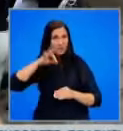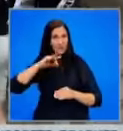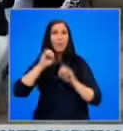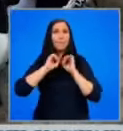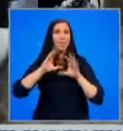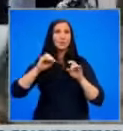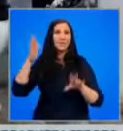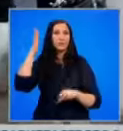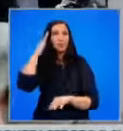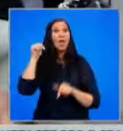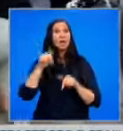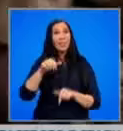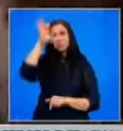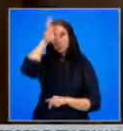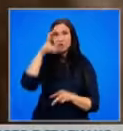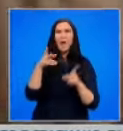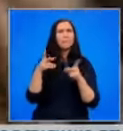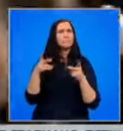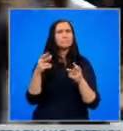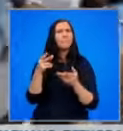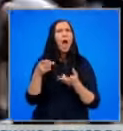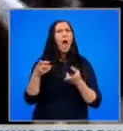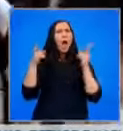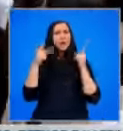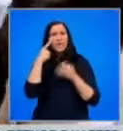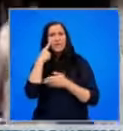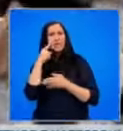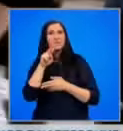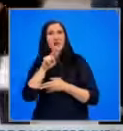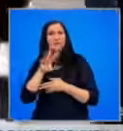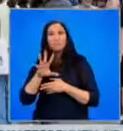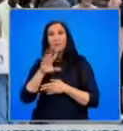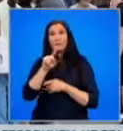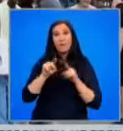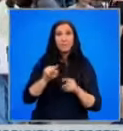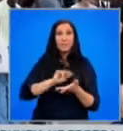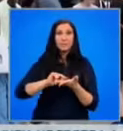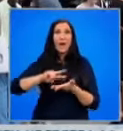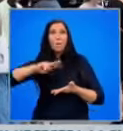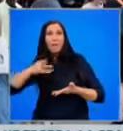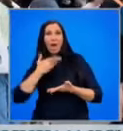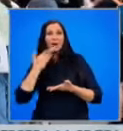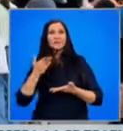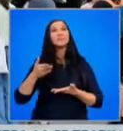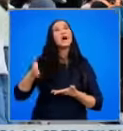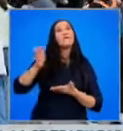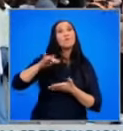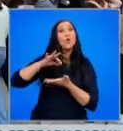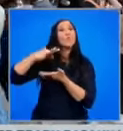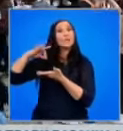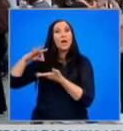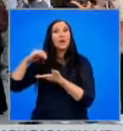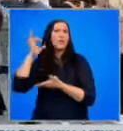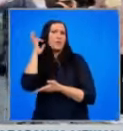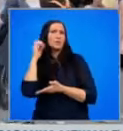Просветното министерство. Днес учениците решаваха тест от 25 въпроса и писаха преразказ върху «Талисманът» от името на